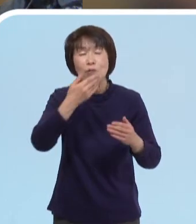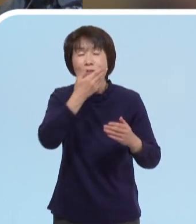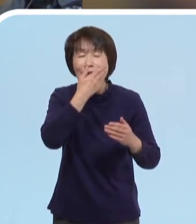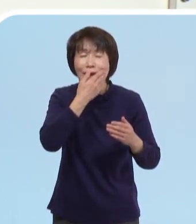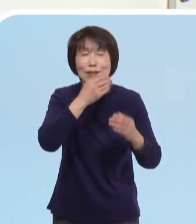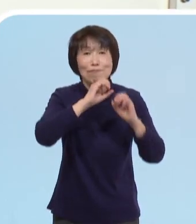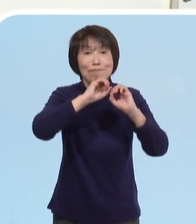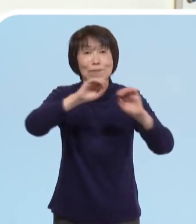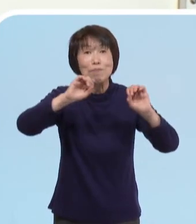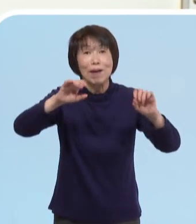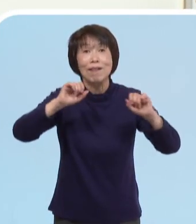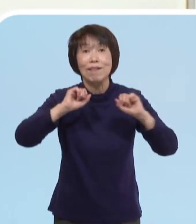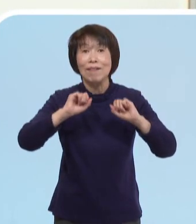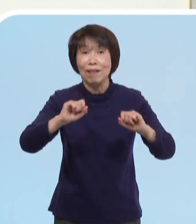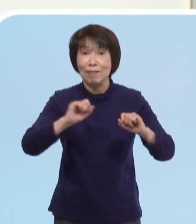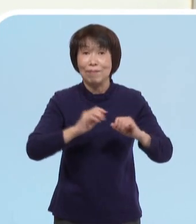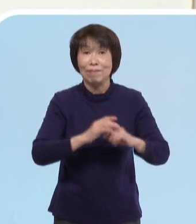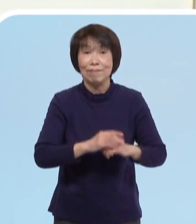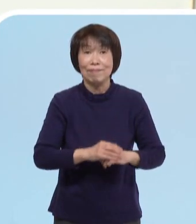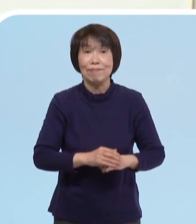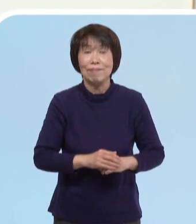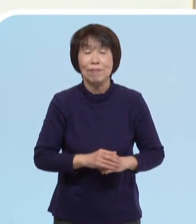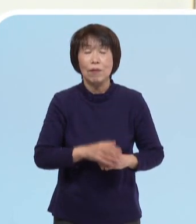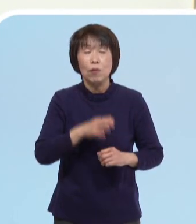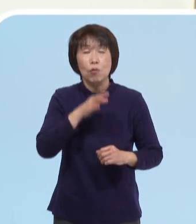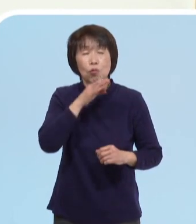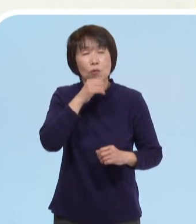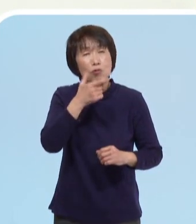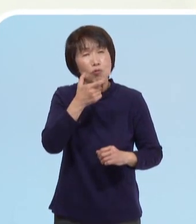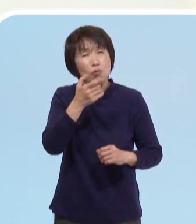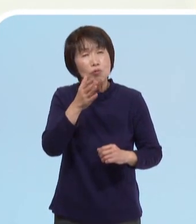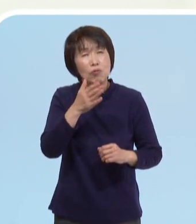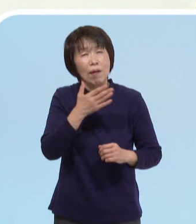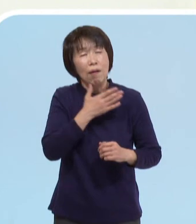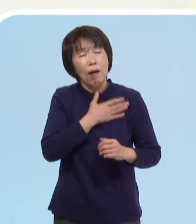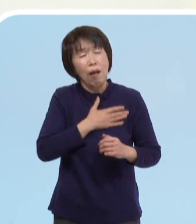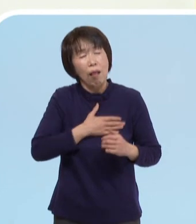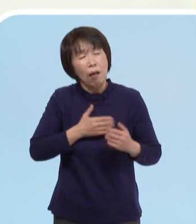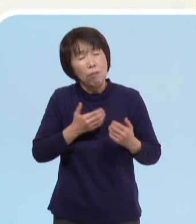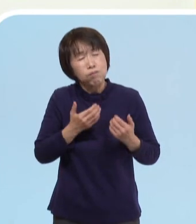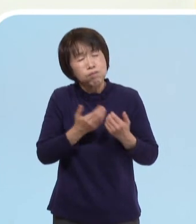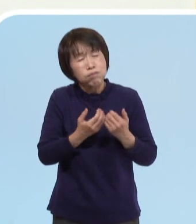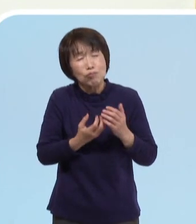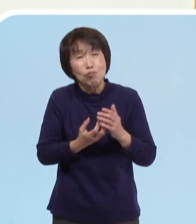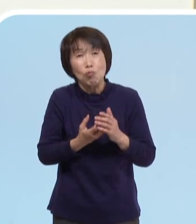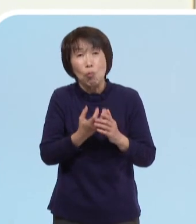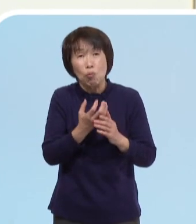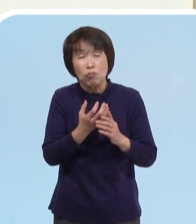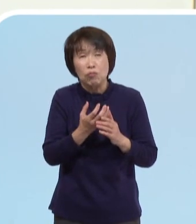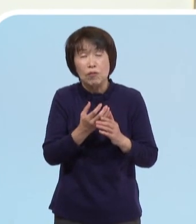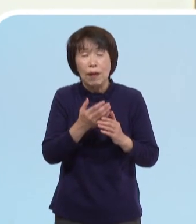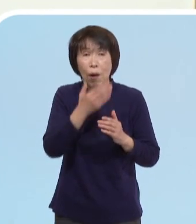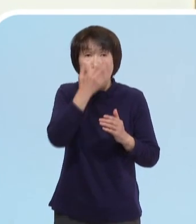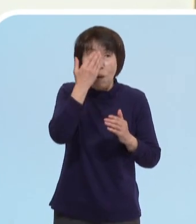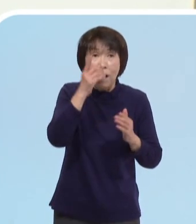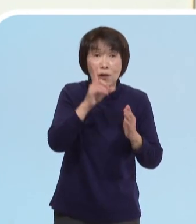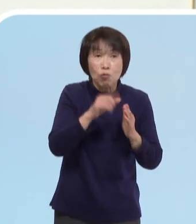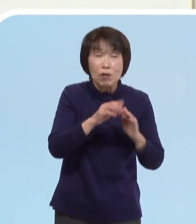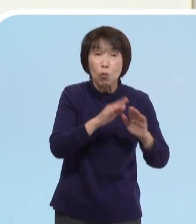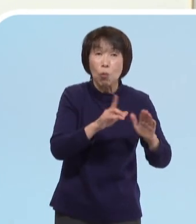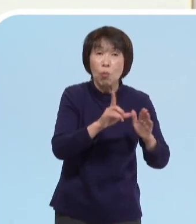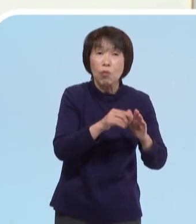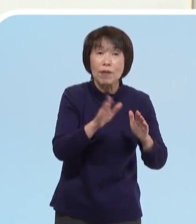です。 本当に体がやっぱりね、60ぐらいになってきたら狂ってくると思うんです。だから若い時